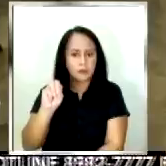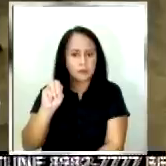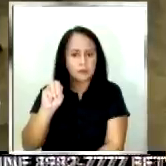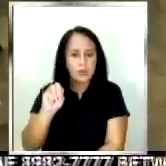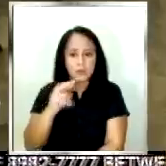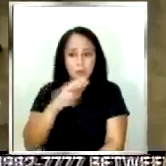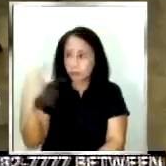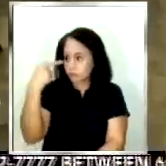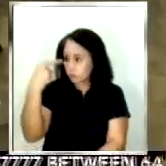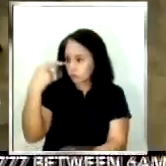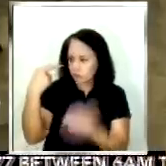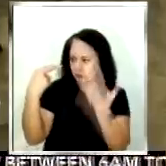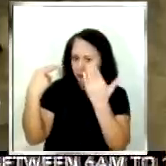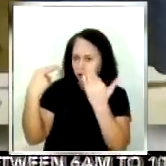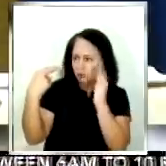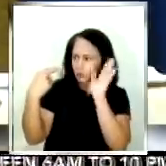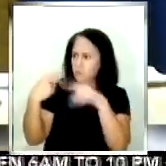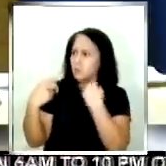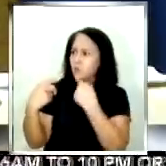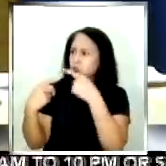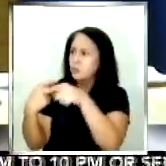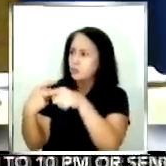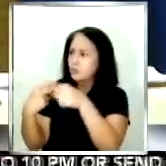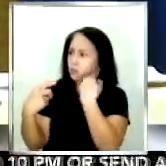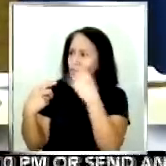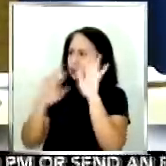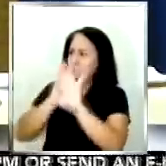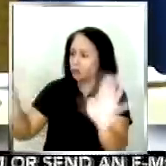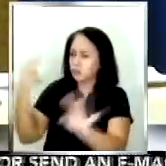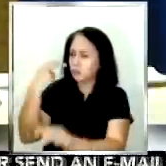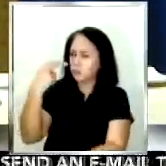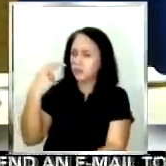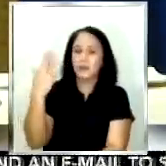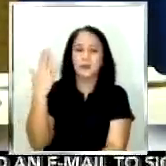hindi kita kilala. Halos lahat ng sundalo